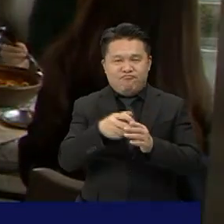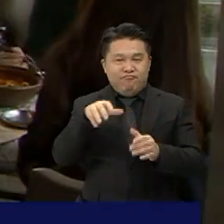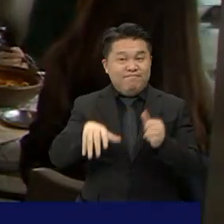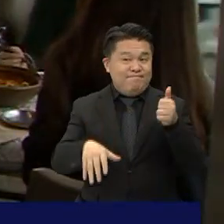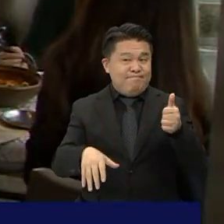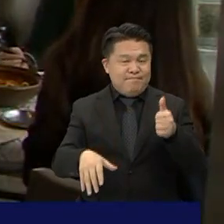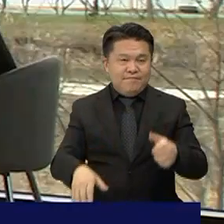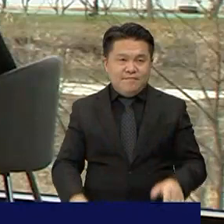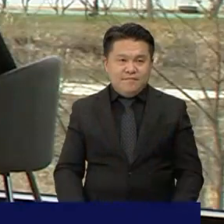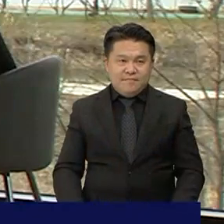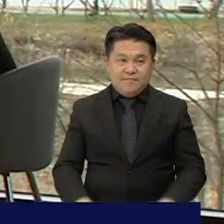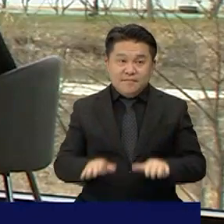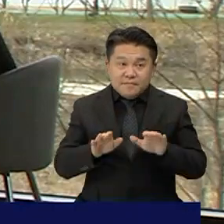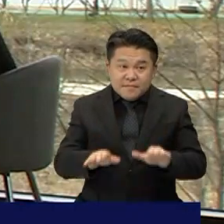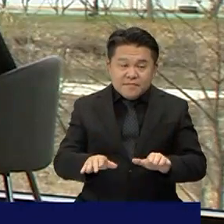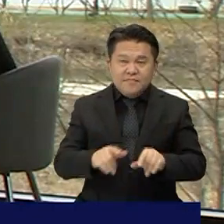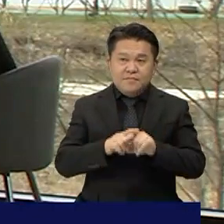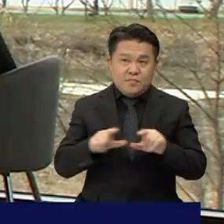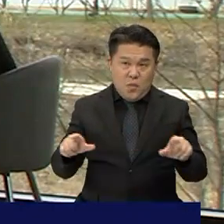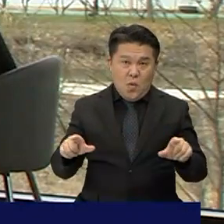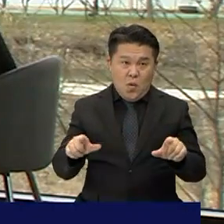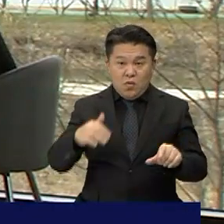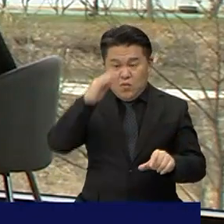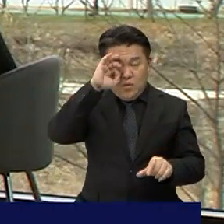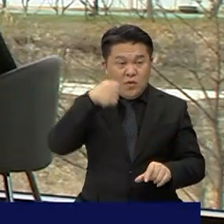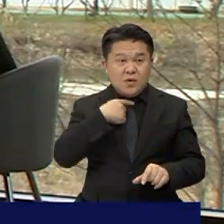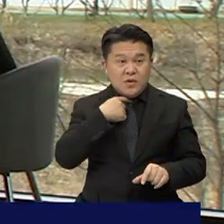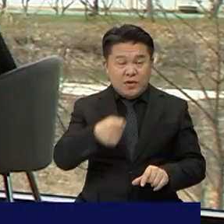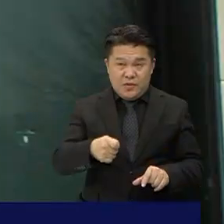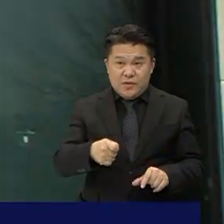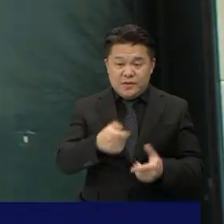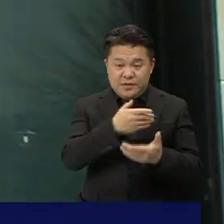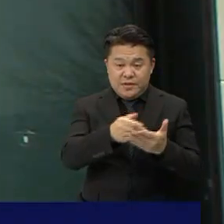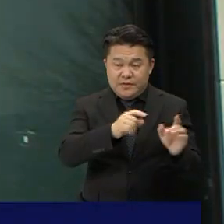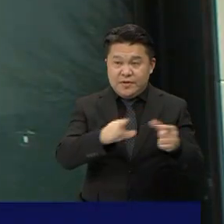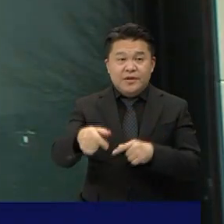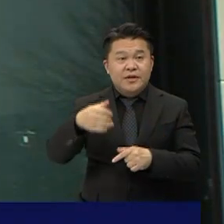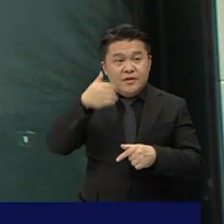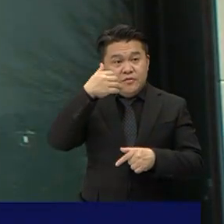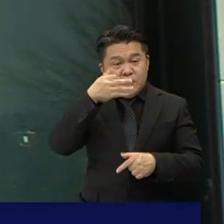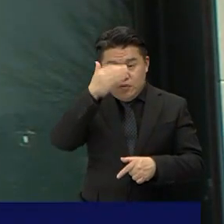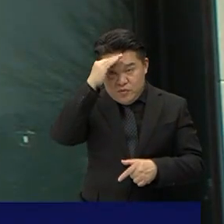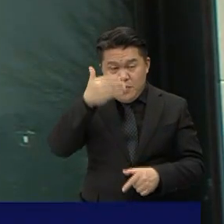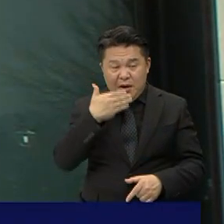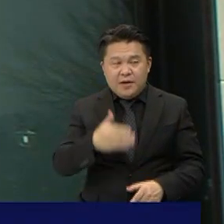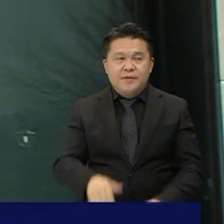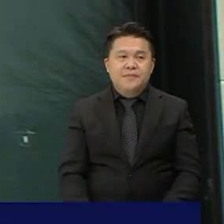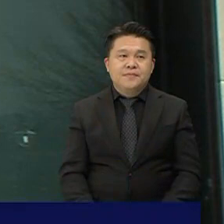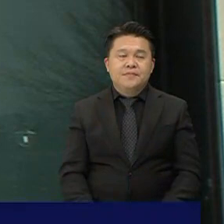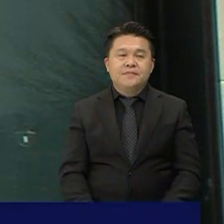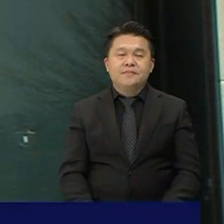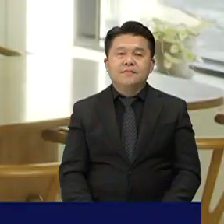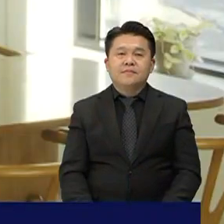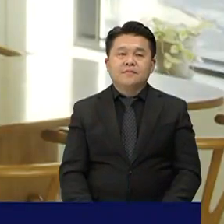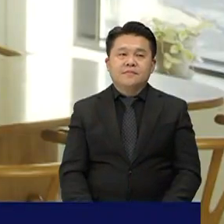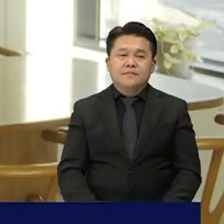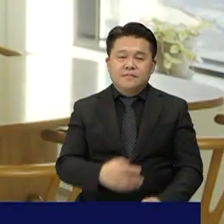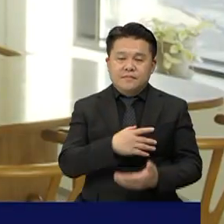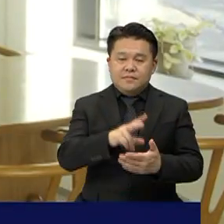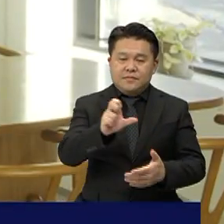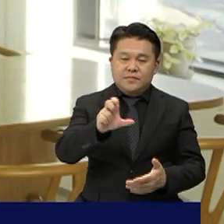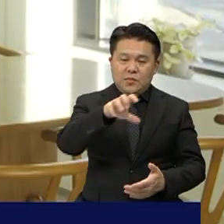각광을 받습니다. 이제는 평소 접하기 어려웠던 작가들의 그림도 감상할 수 있게 됐습니다. 25곳을